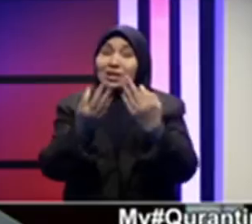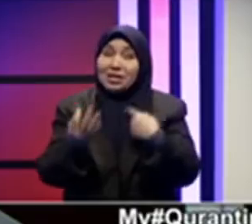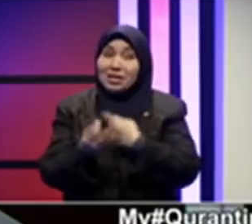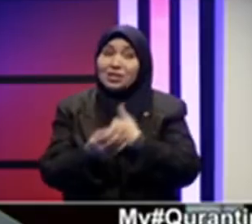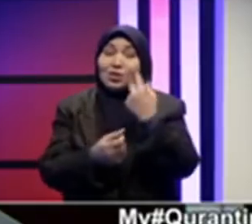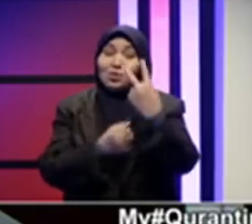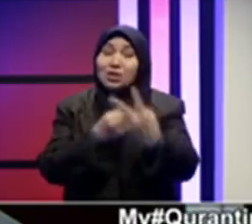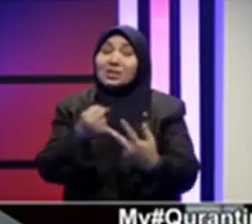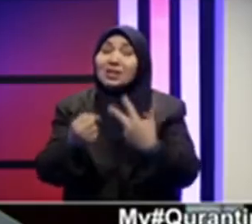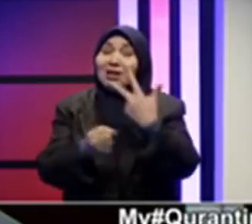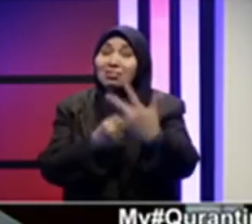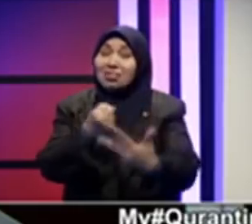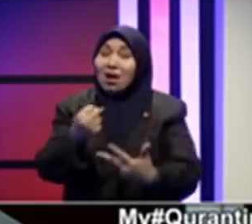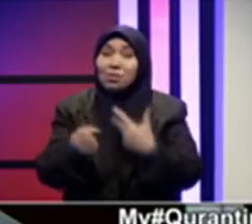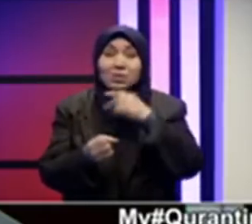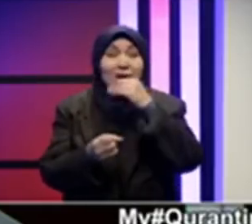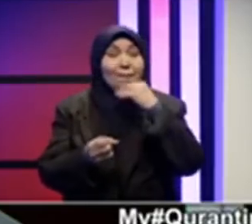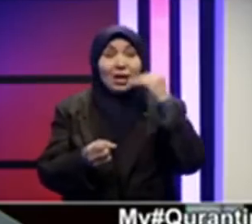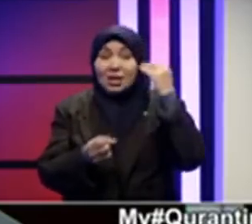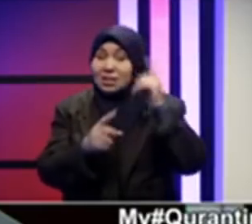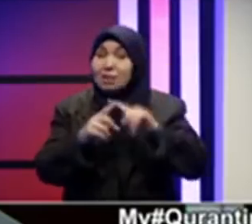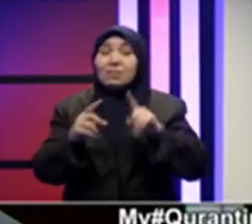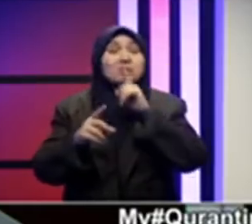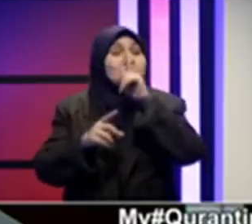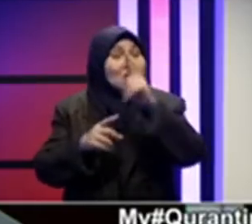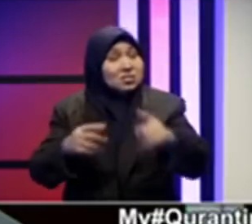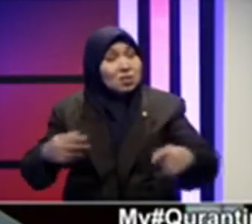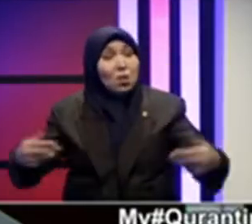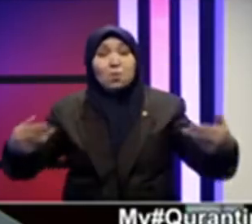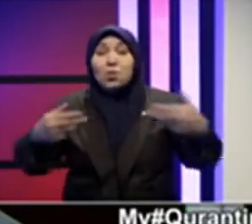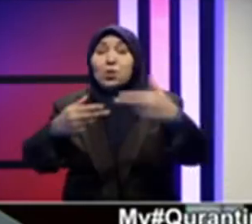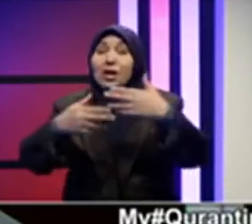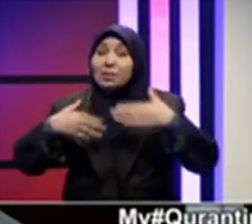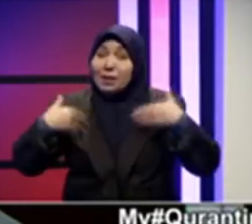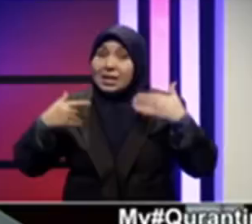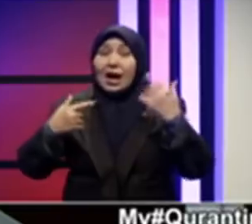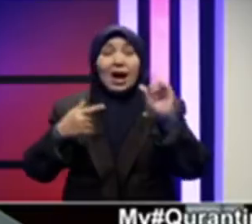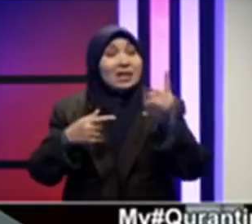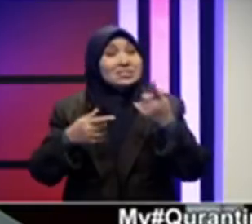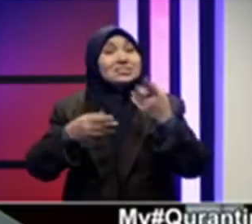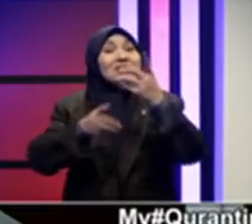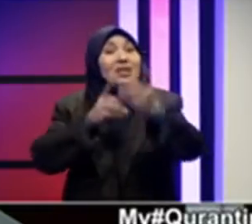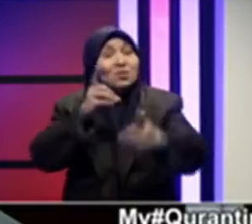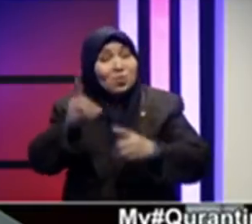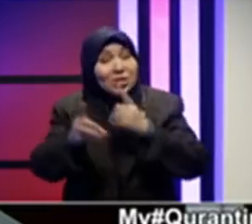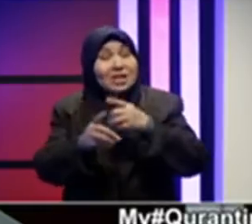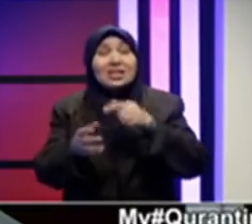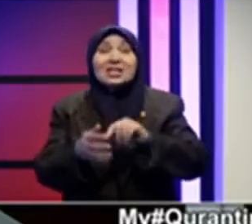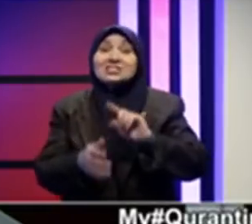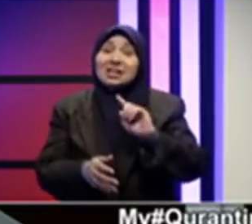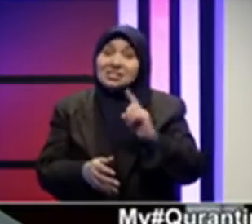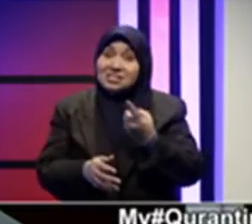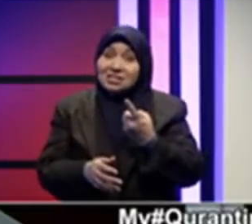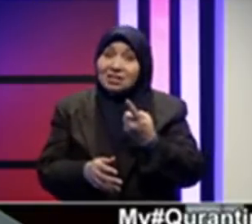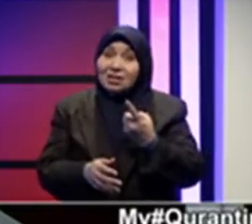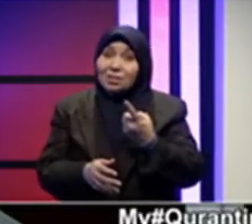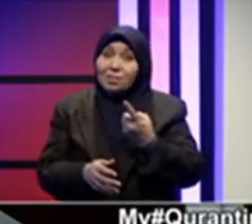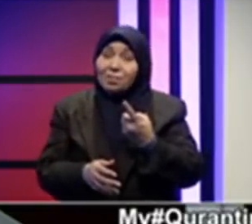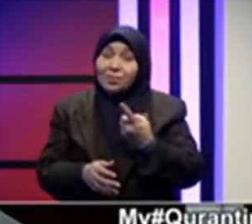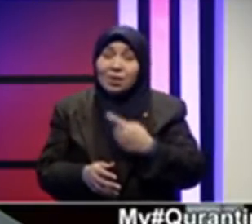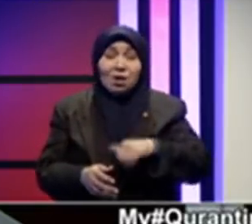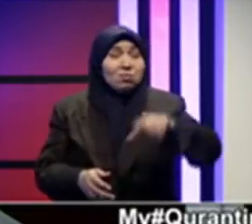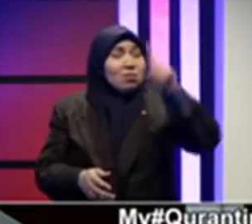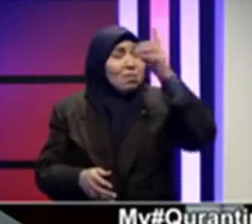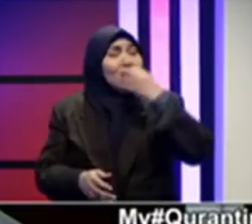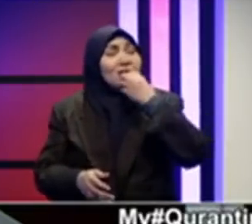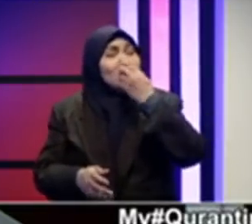tahun sudah tidak balik. Tetapi sebenarnya hubungan kegembiraan itu hanya di dunia ini sahaja, ya. Allah nyatakan yauma idzin, pada hari